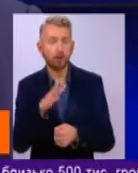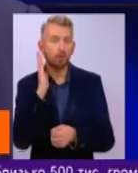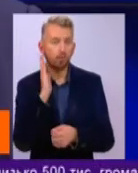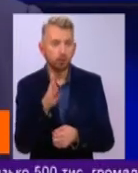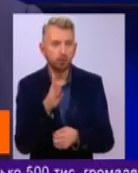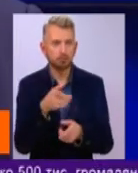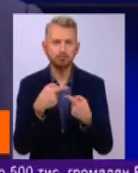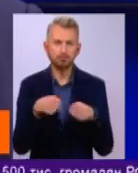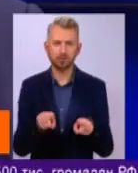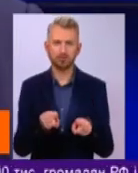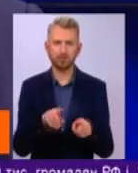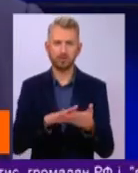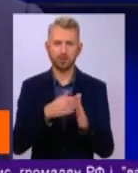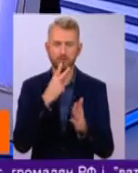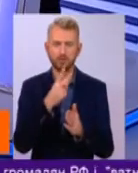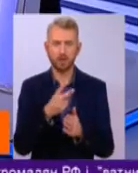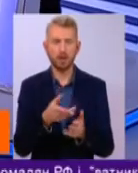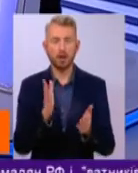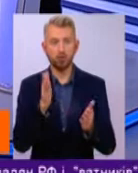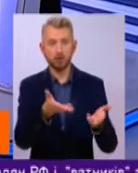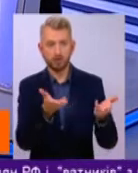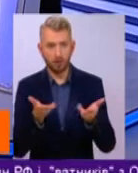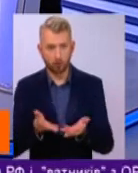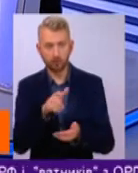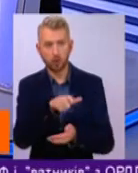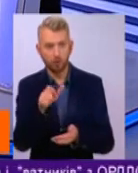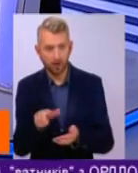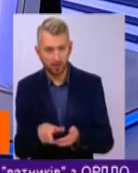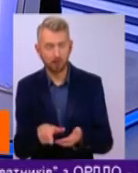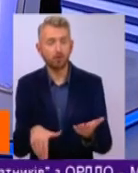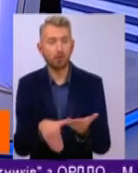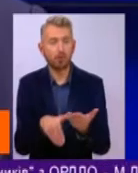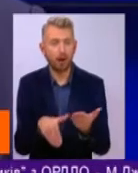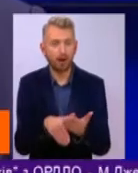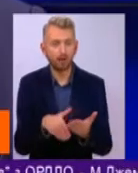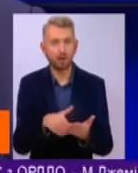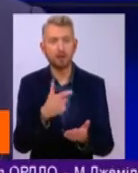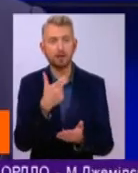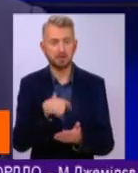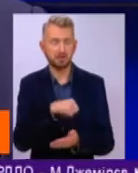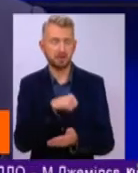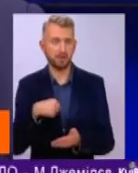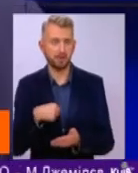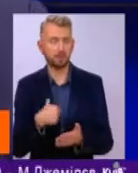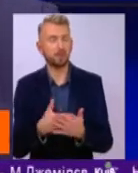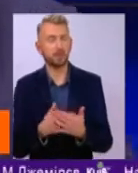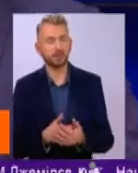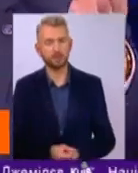тоді будемо йти від іншого. Запрошувати громадян допомагати себе самим.